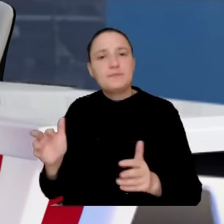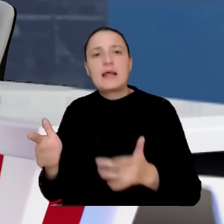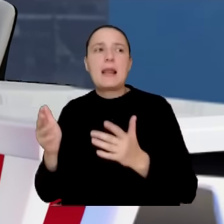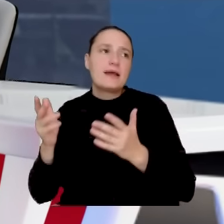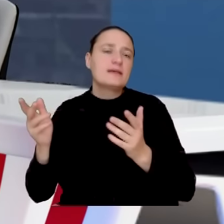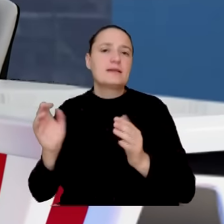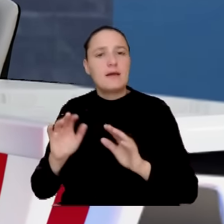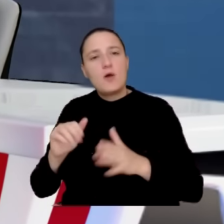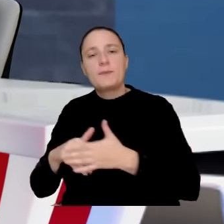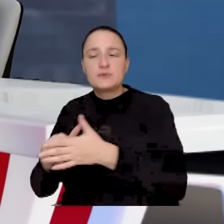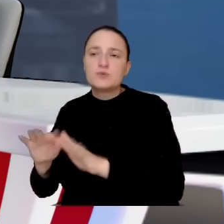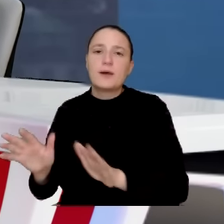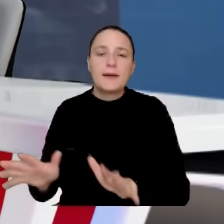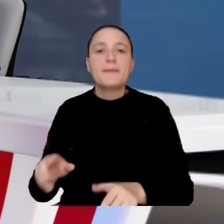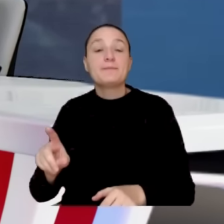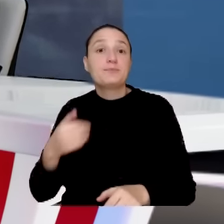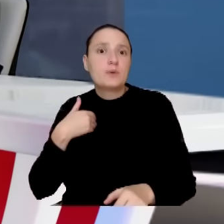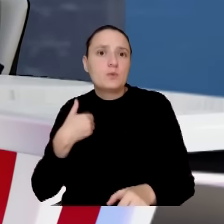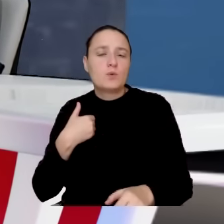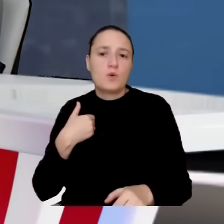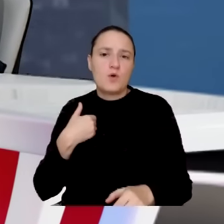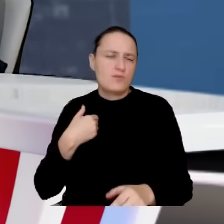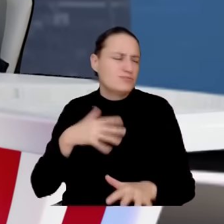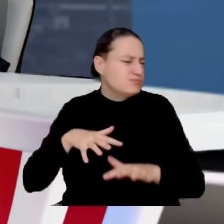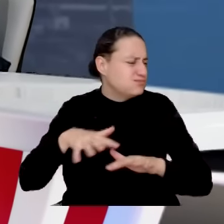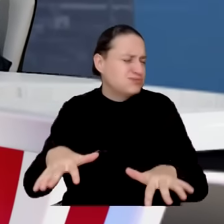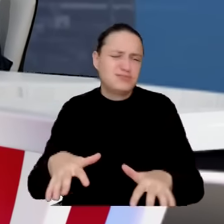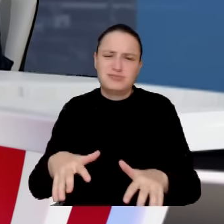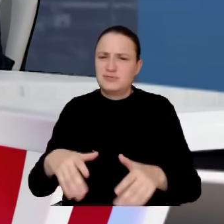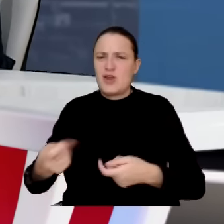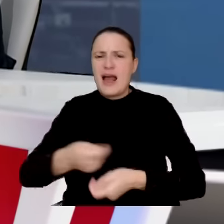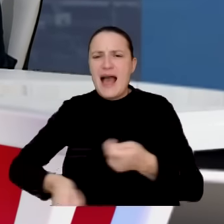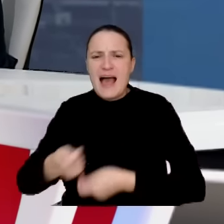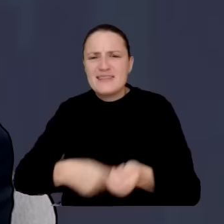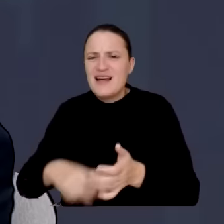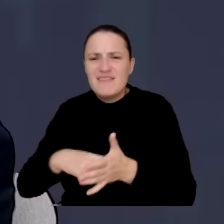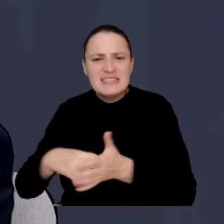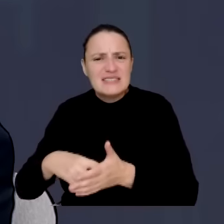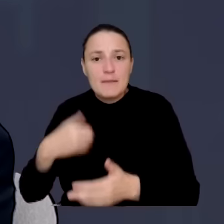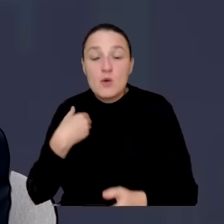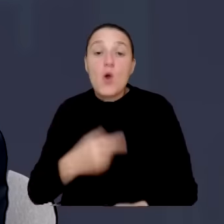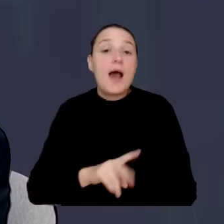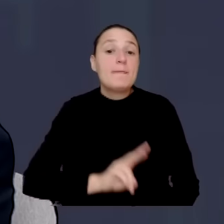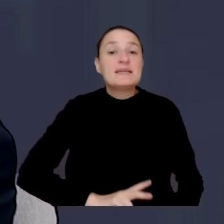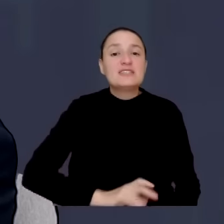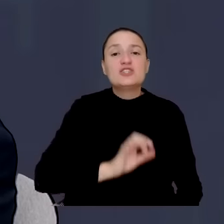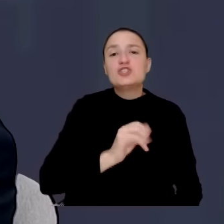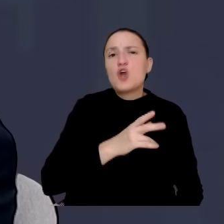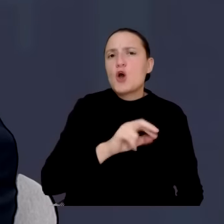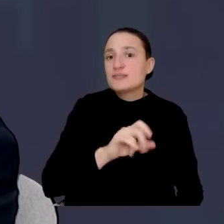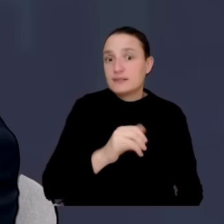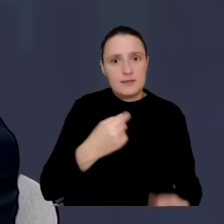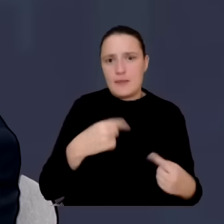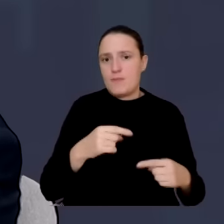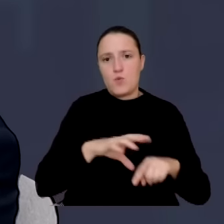ponieważ dochodziło tam do licznych nieprawidłowości i odbywał się tam masowy handel wizami i pan Sikorski ja nie przypominam sobie żeby wyciągnął